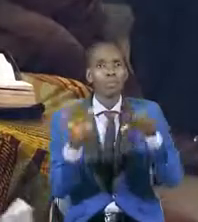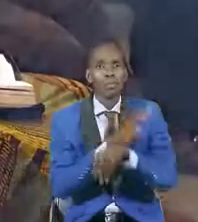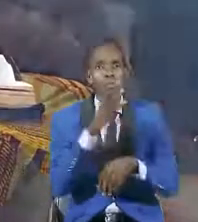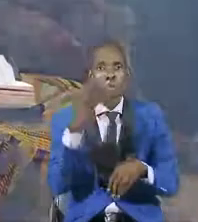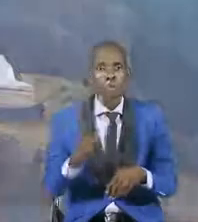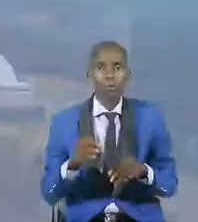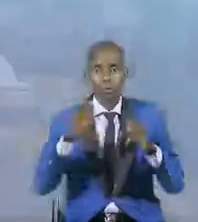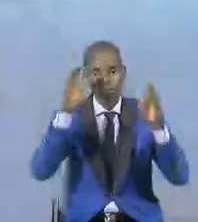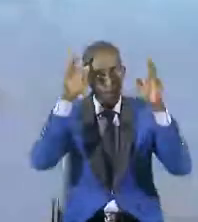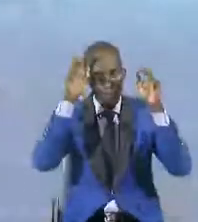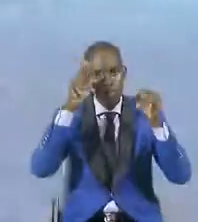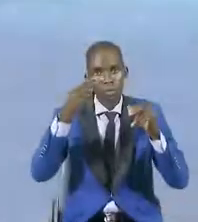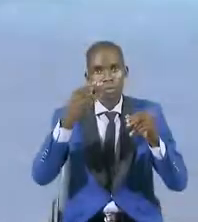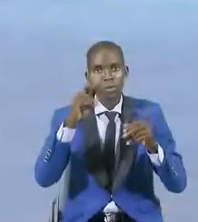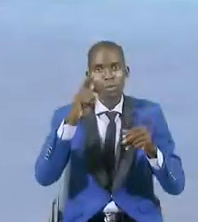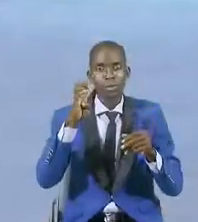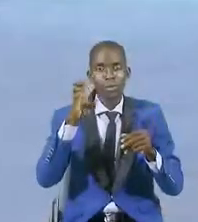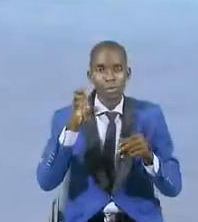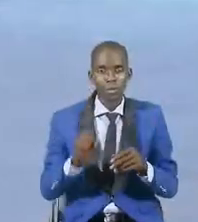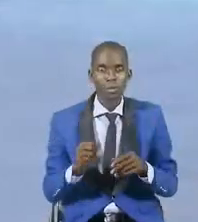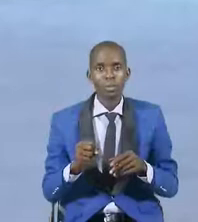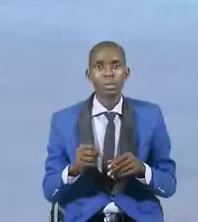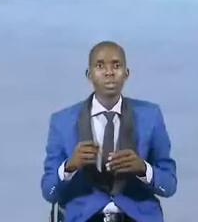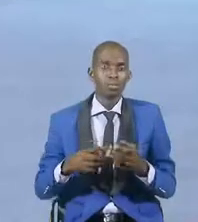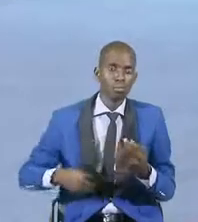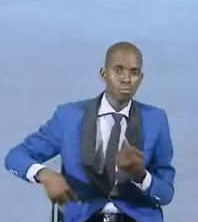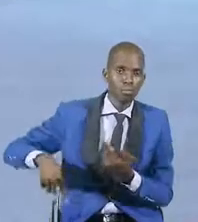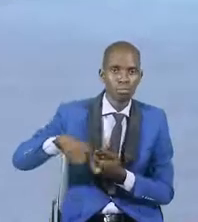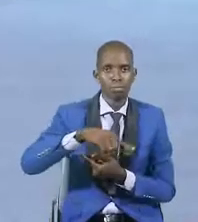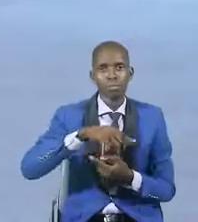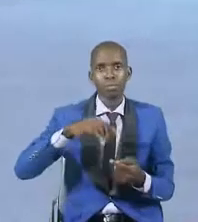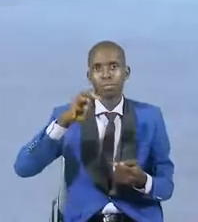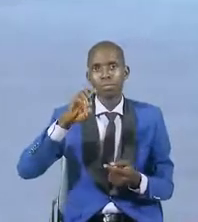de chars de feu autour d'Élisée.